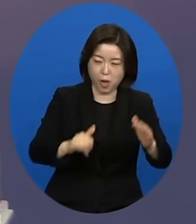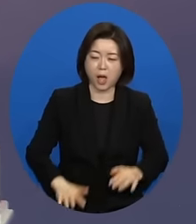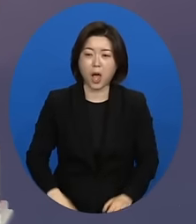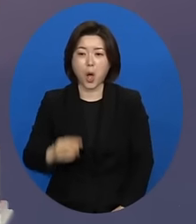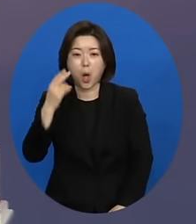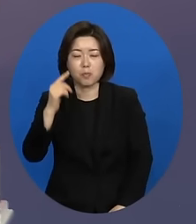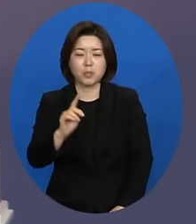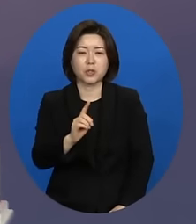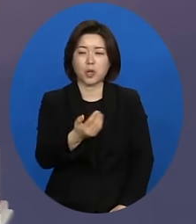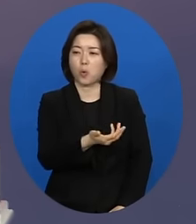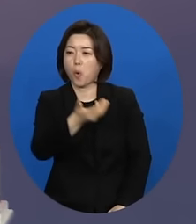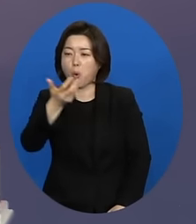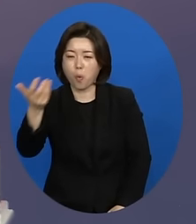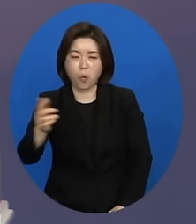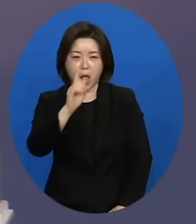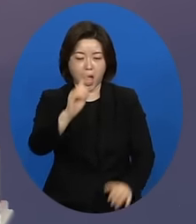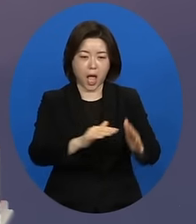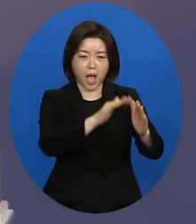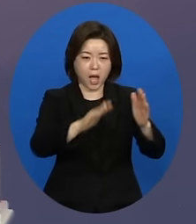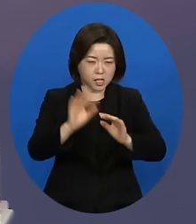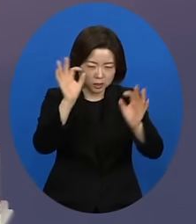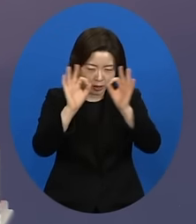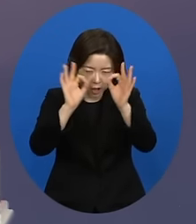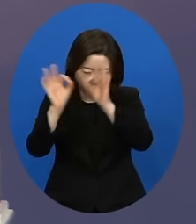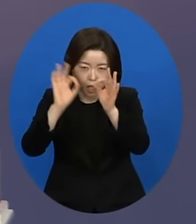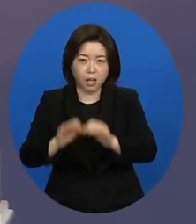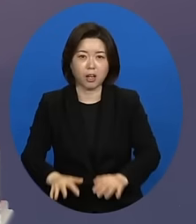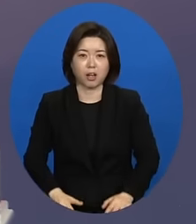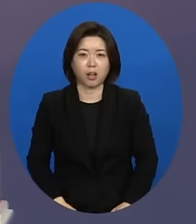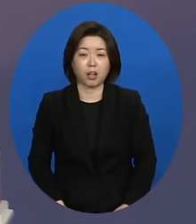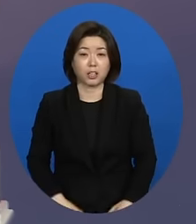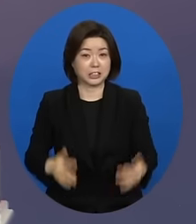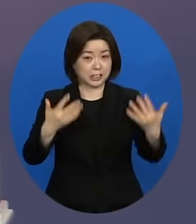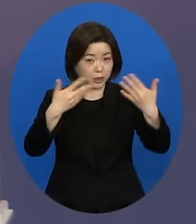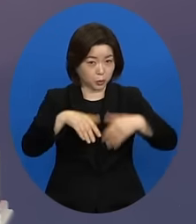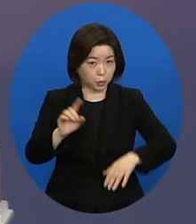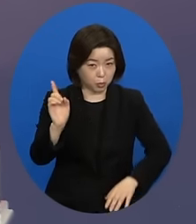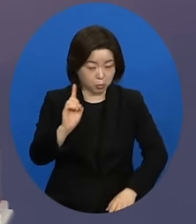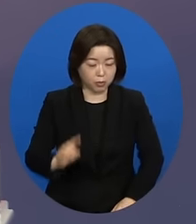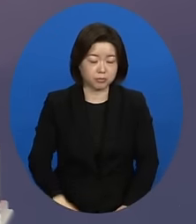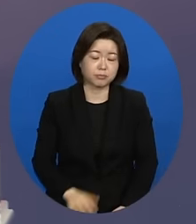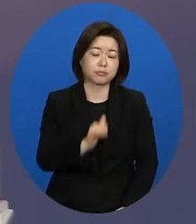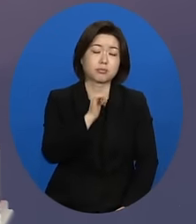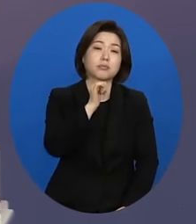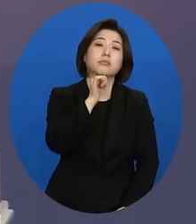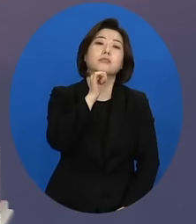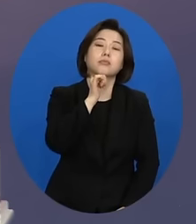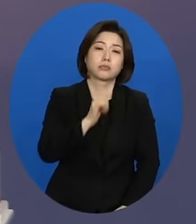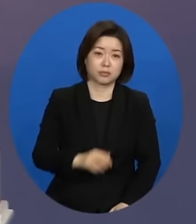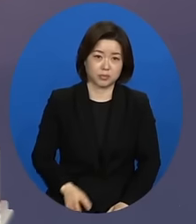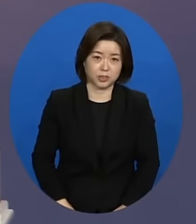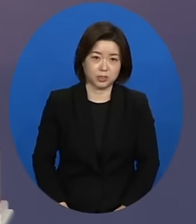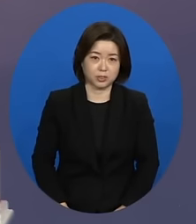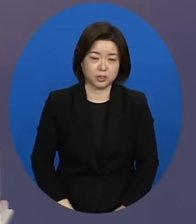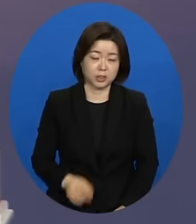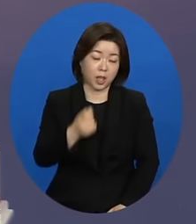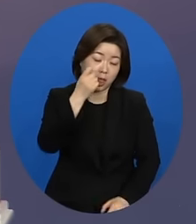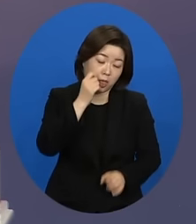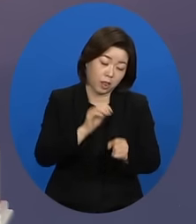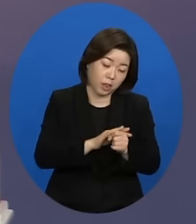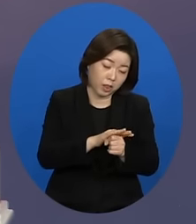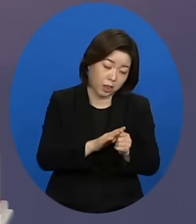한 가정을 찾습니다. 조건부. 가난하고 불쌍해